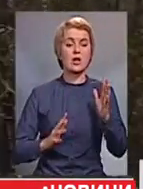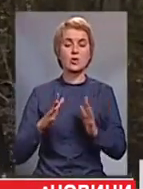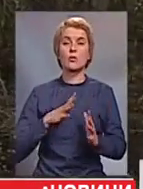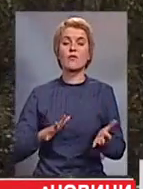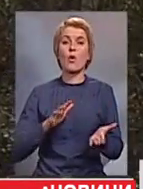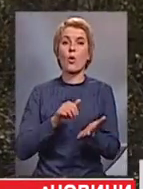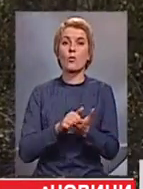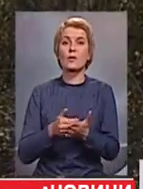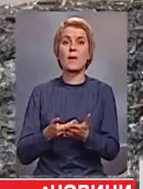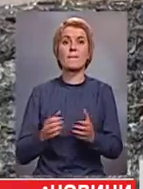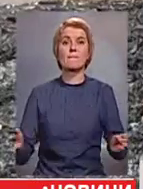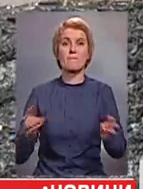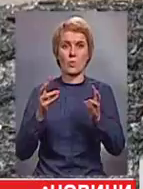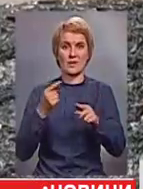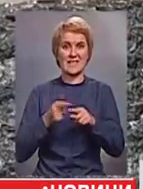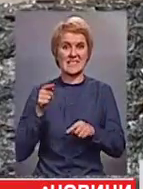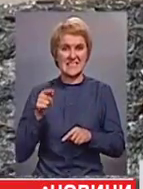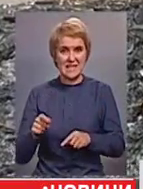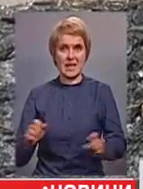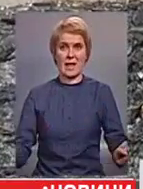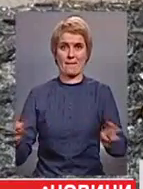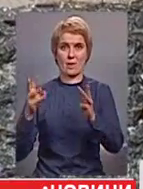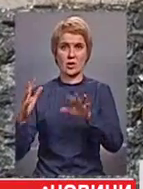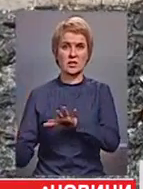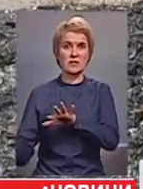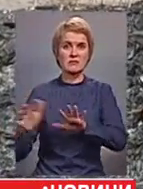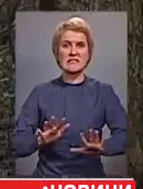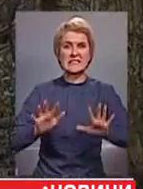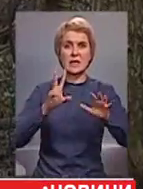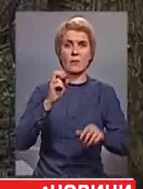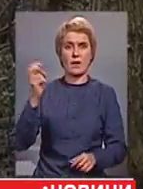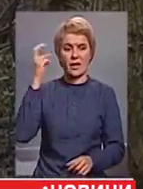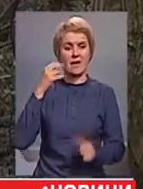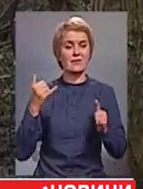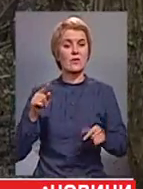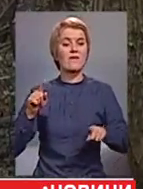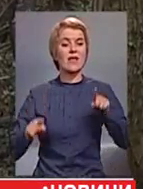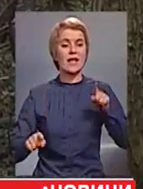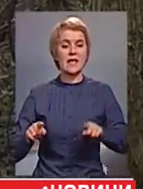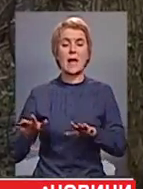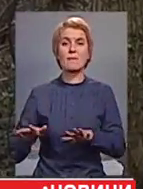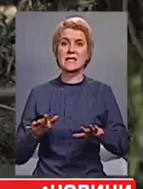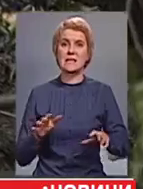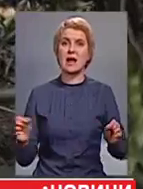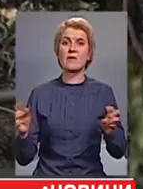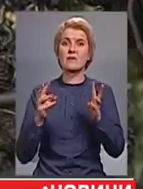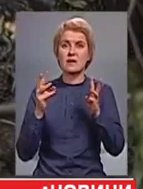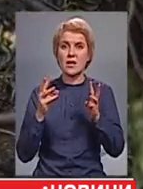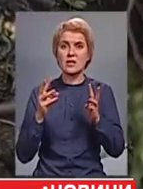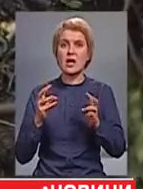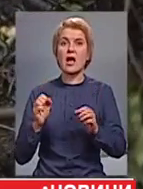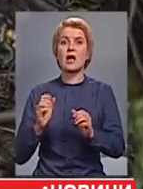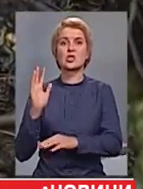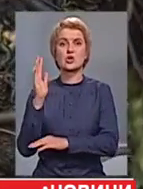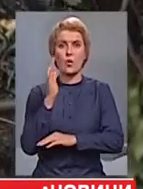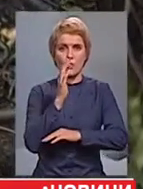охоплений полум'ям. І саме з цієї пожежі відтягнув дим на Київ. Сьогодні тут тільки в деяких місцях димлять обгорілі стовбури та пеньки, чорніє